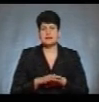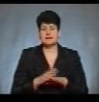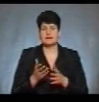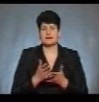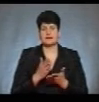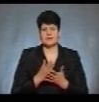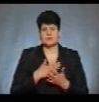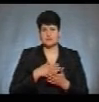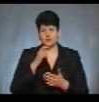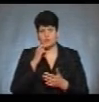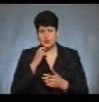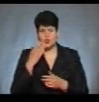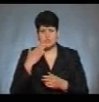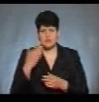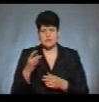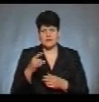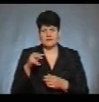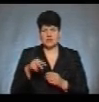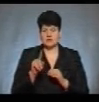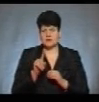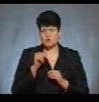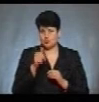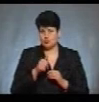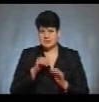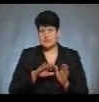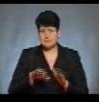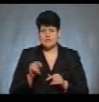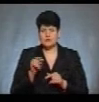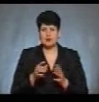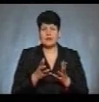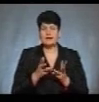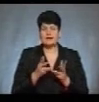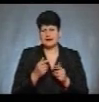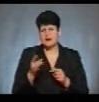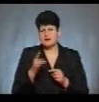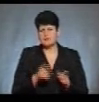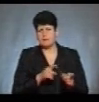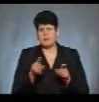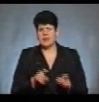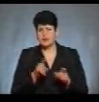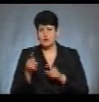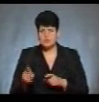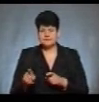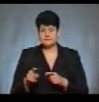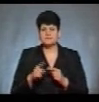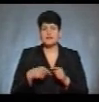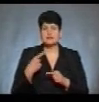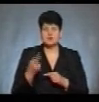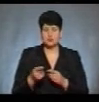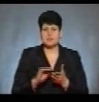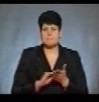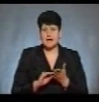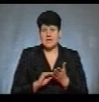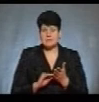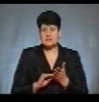відбувалося у нас в країні останній раз у 2001 році, і після того декілька разів переносилось. Наступний перепис